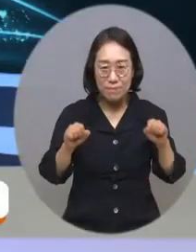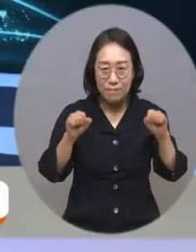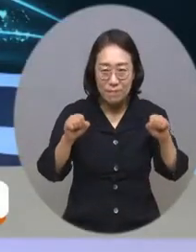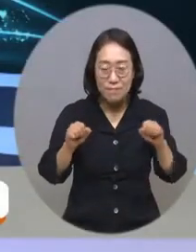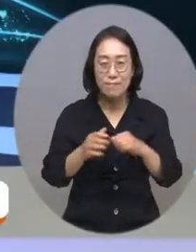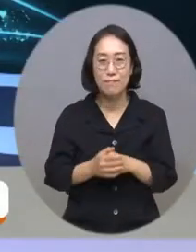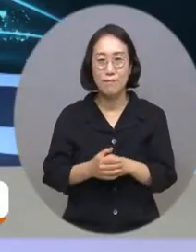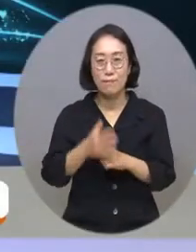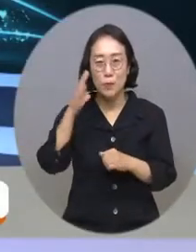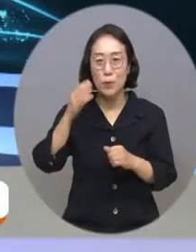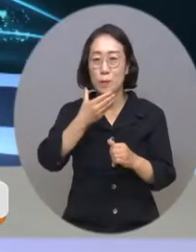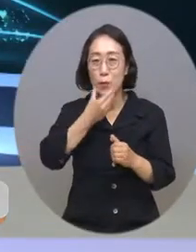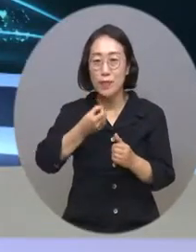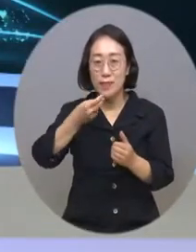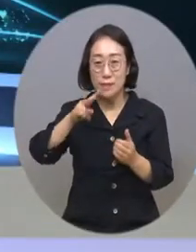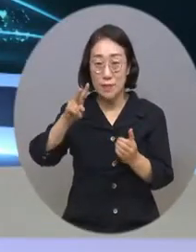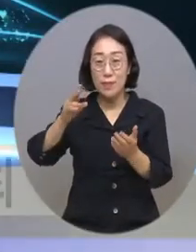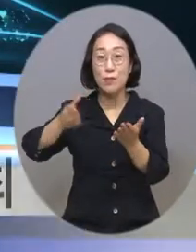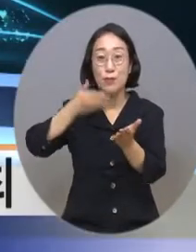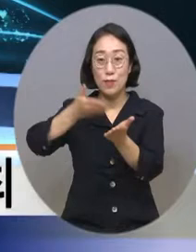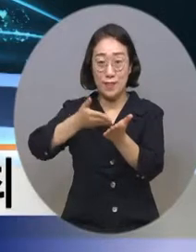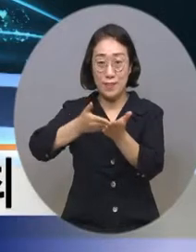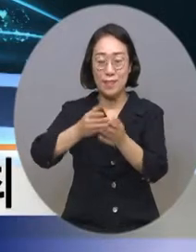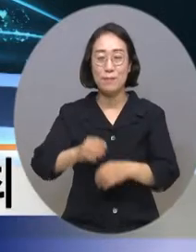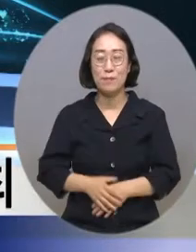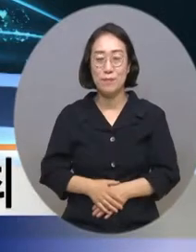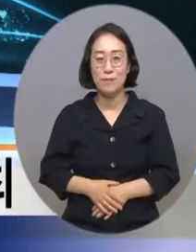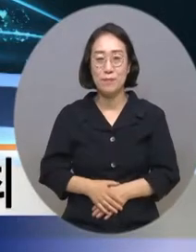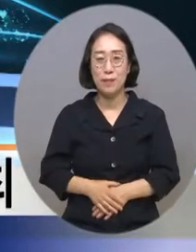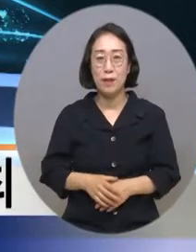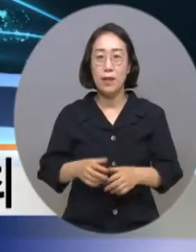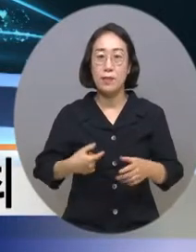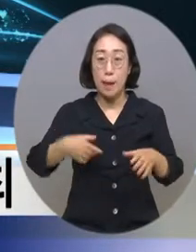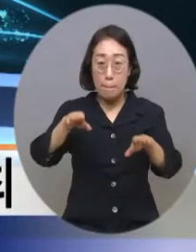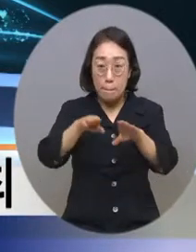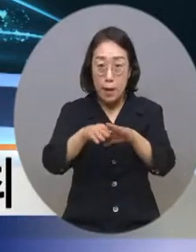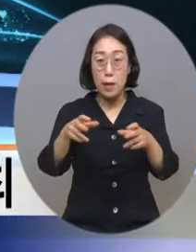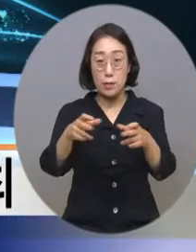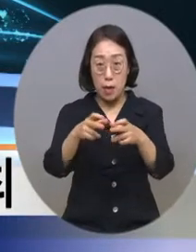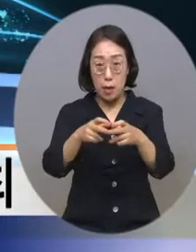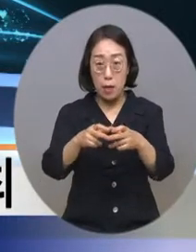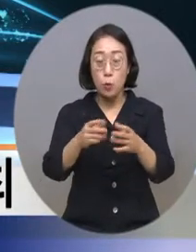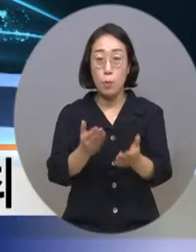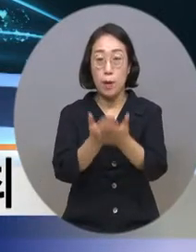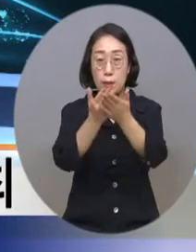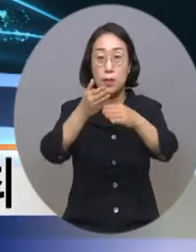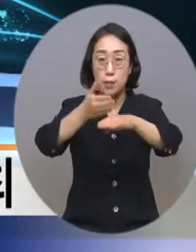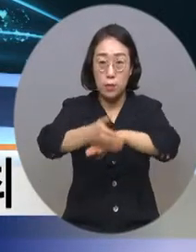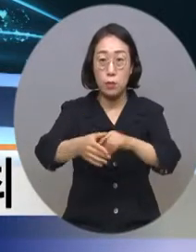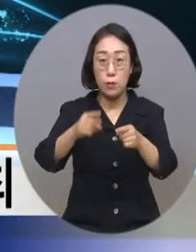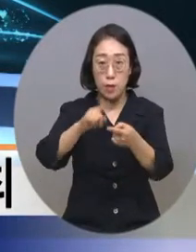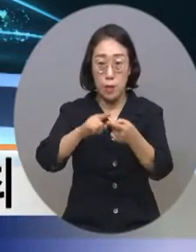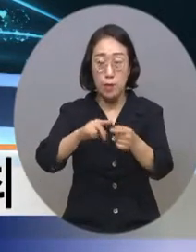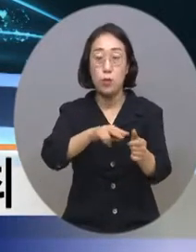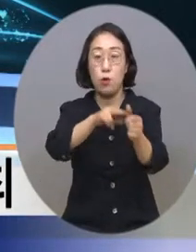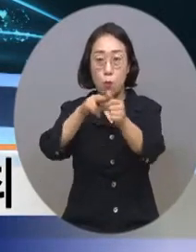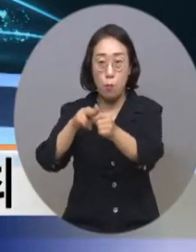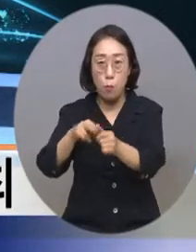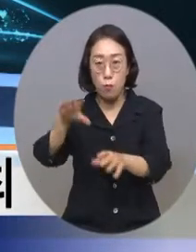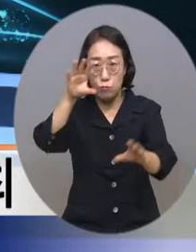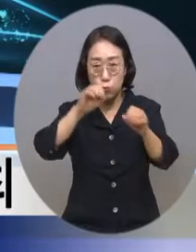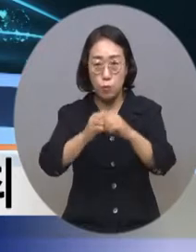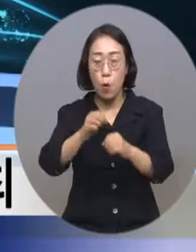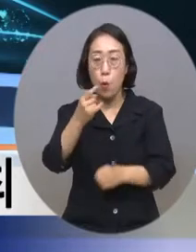여러분 안녕하십니까? 복지TV 뉴스입니다. 자폐성 장애와 발달 지연에 대한 정보를 한자리에서 만날 수 있는 제2회